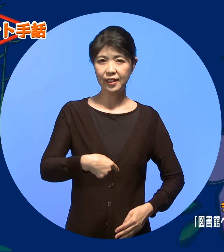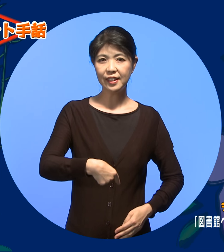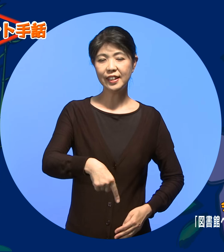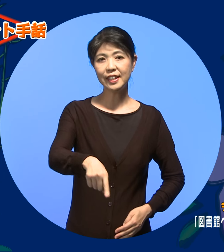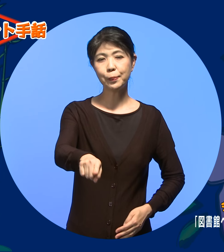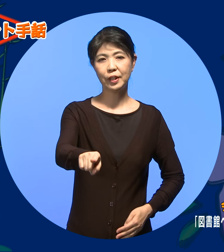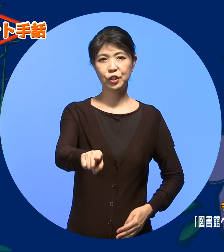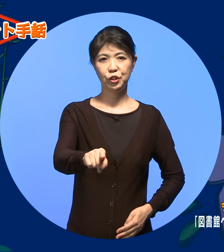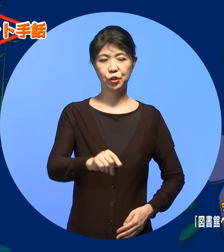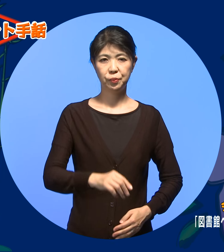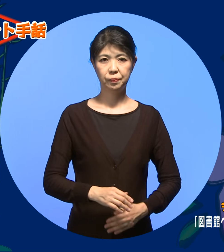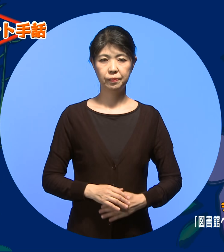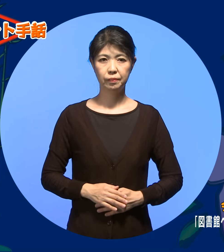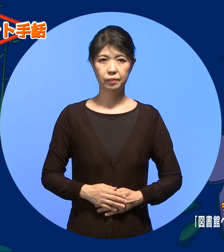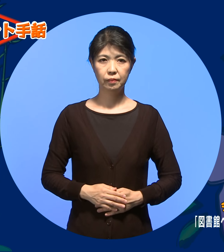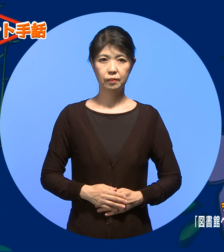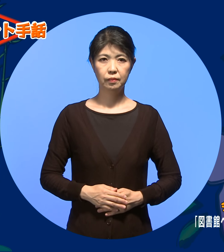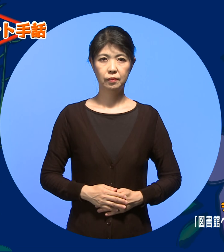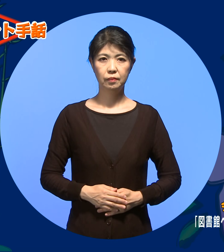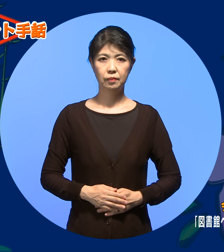行きます